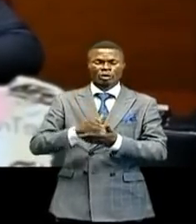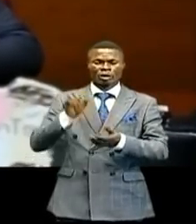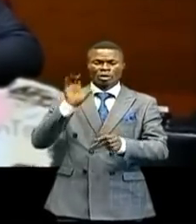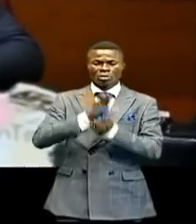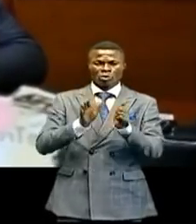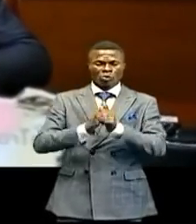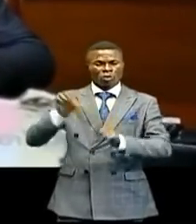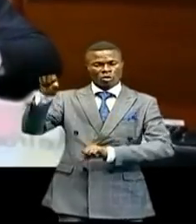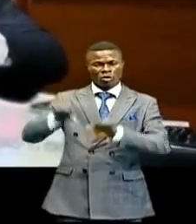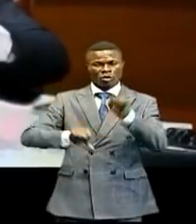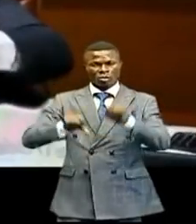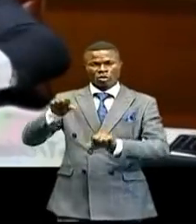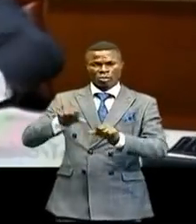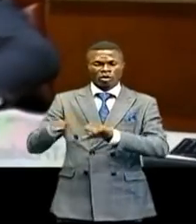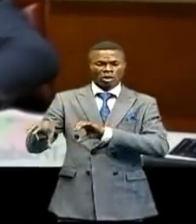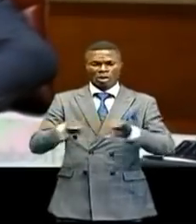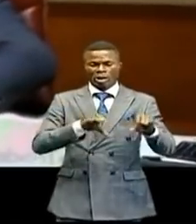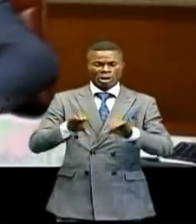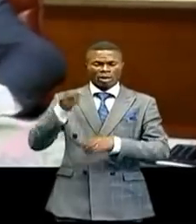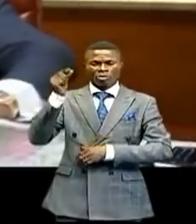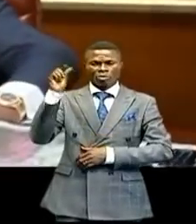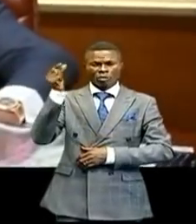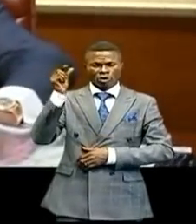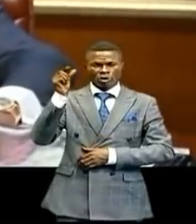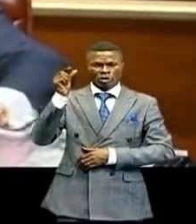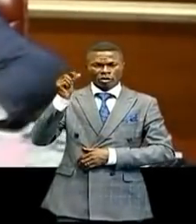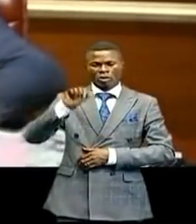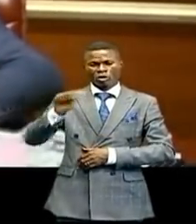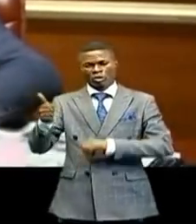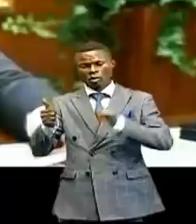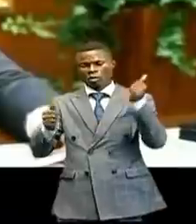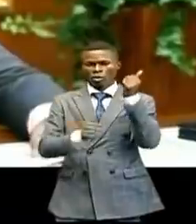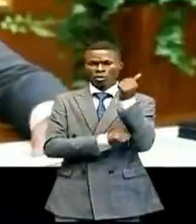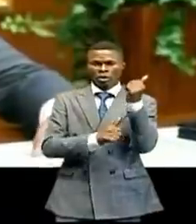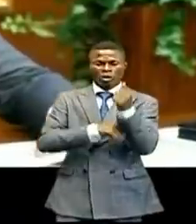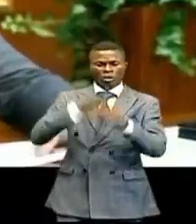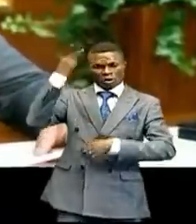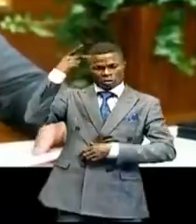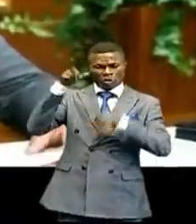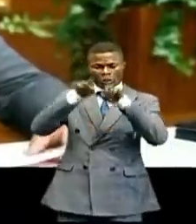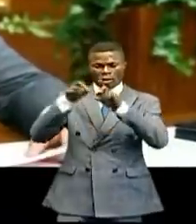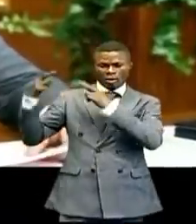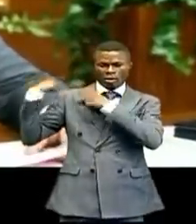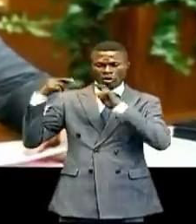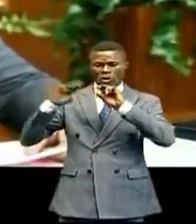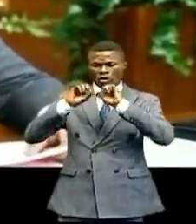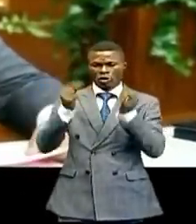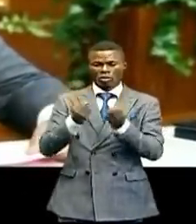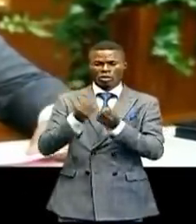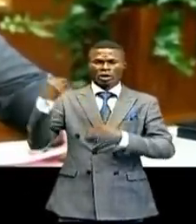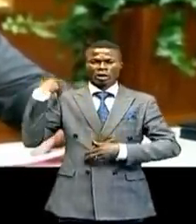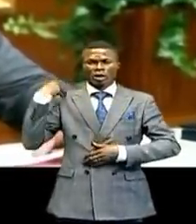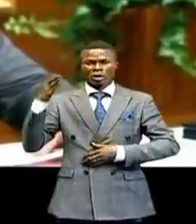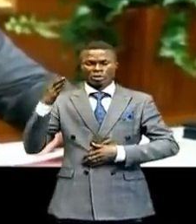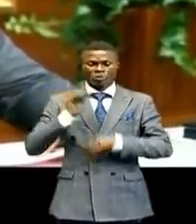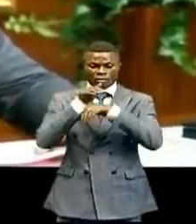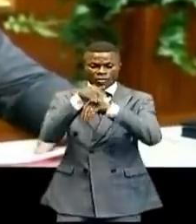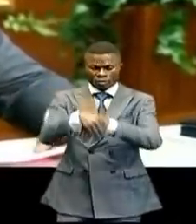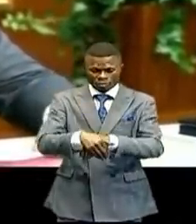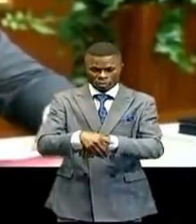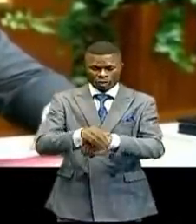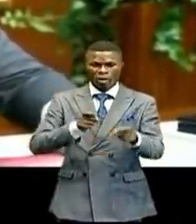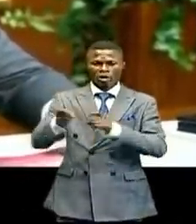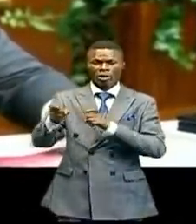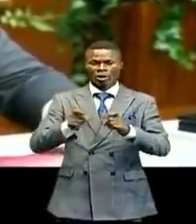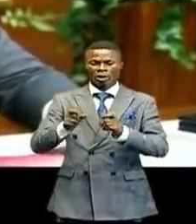de dilapidation des actifs miniers par certains acteurs politiques et les responsables des services publics impliqués dans la